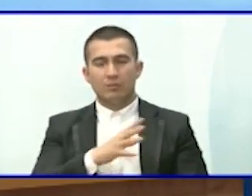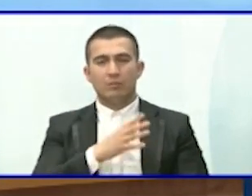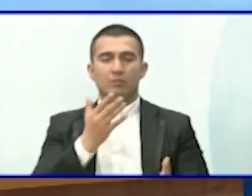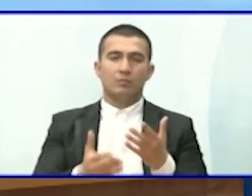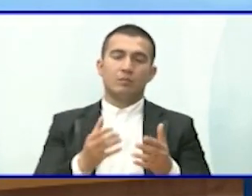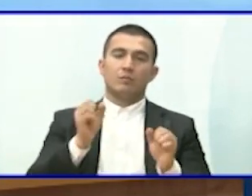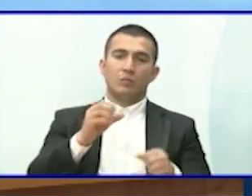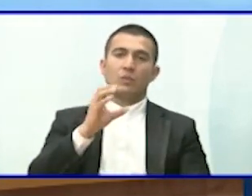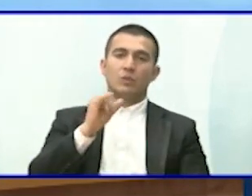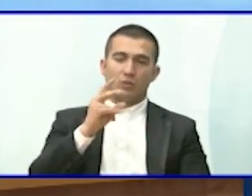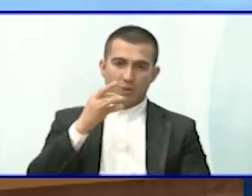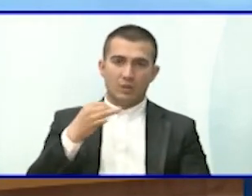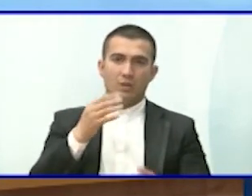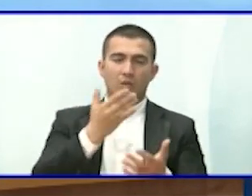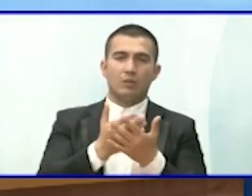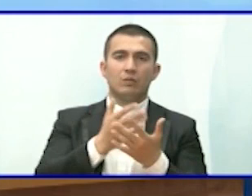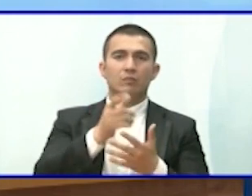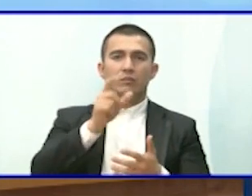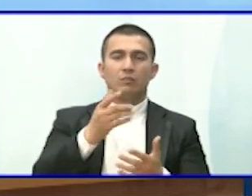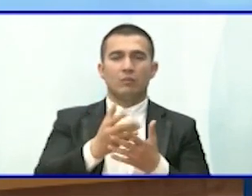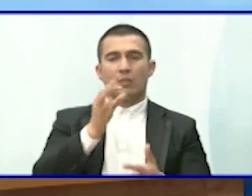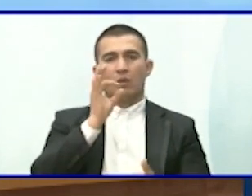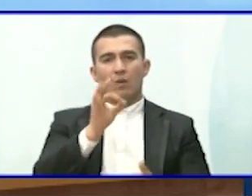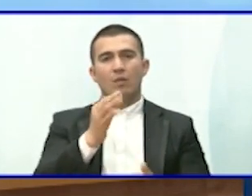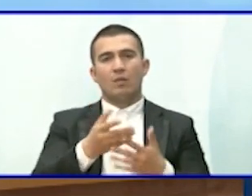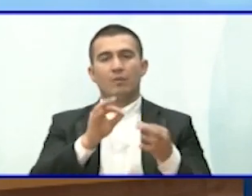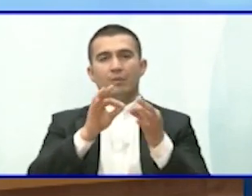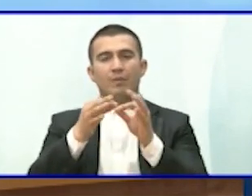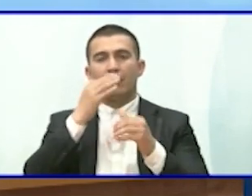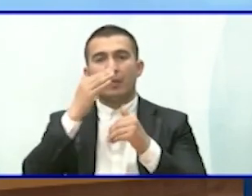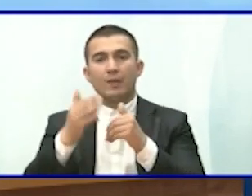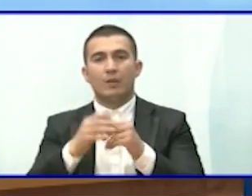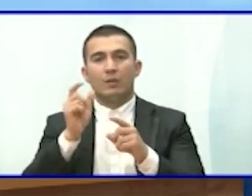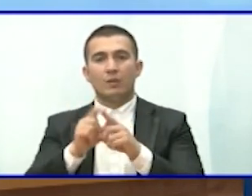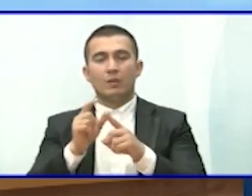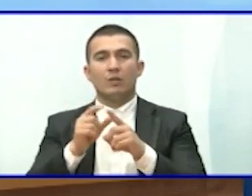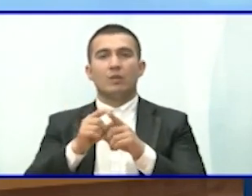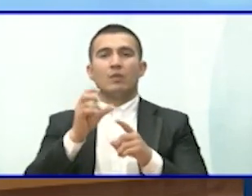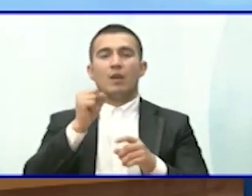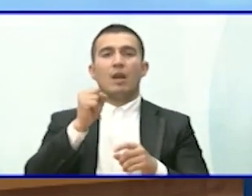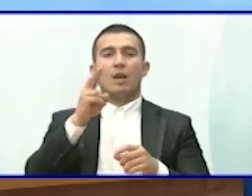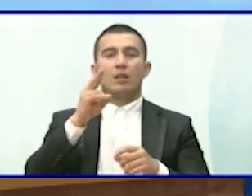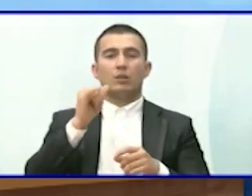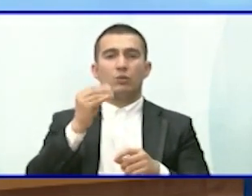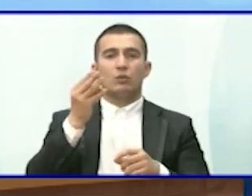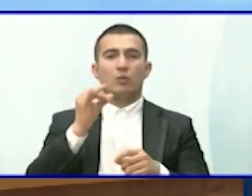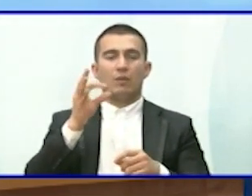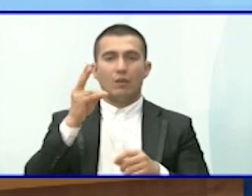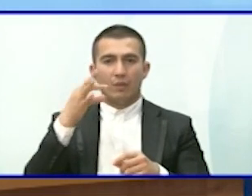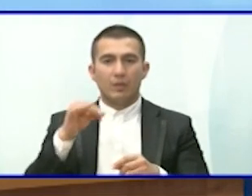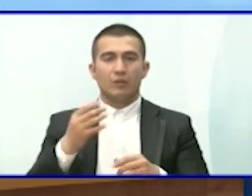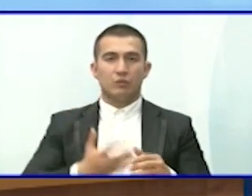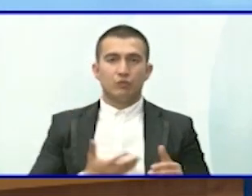существительное с предлогом о в предложном падеже одушевленное мы задаем